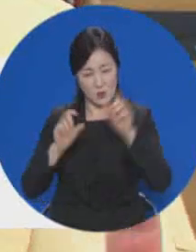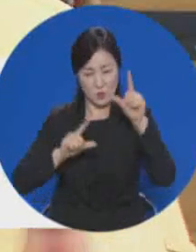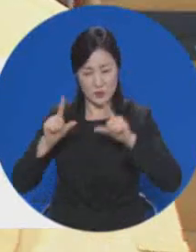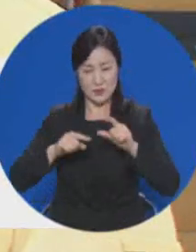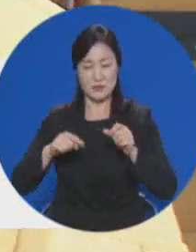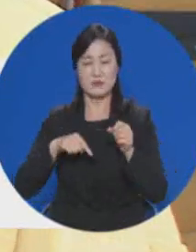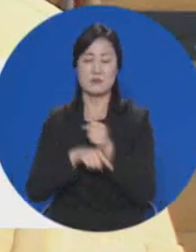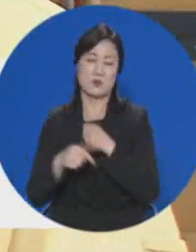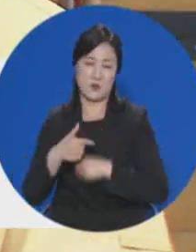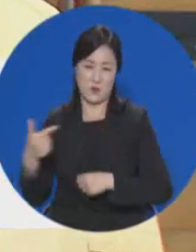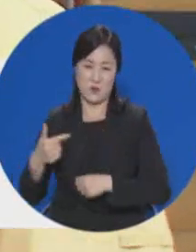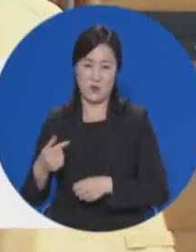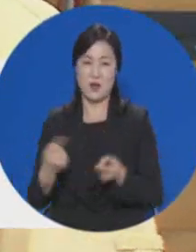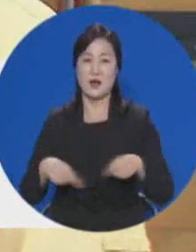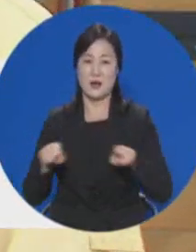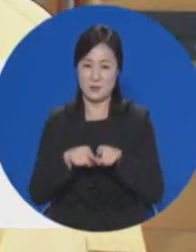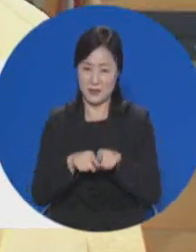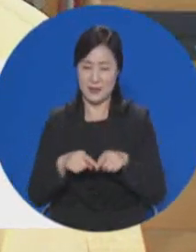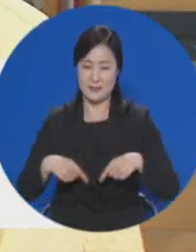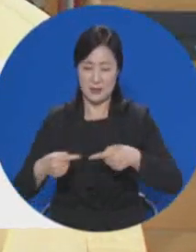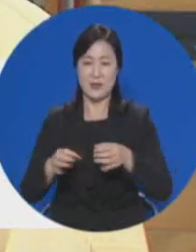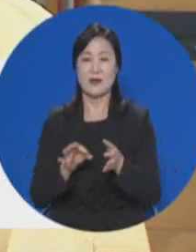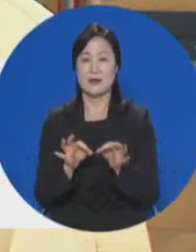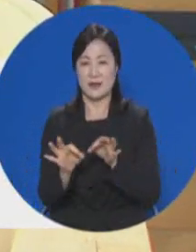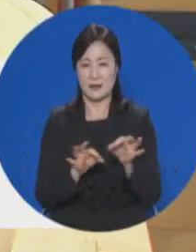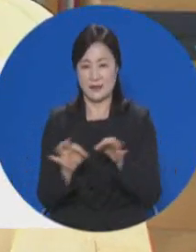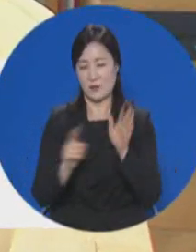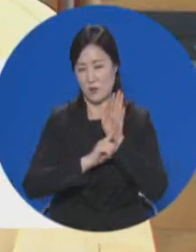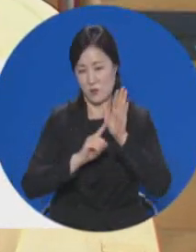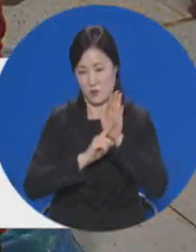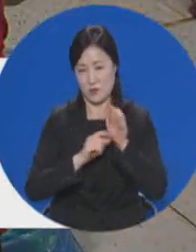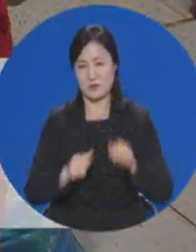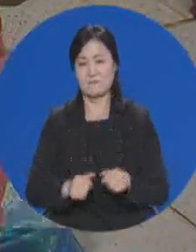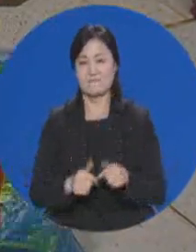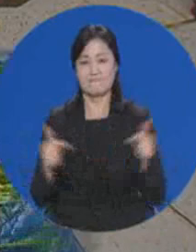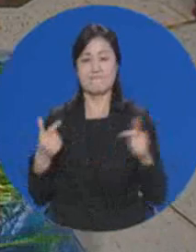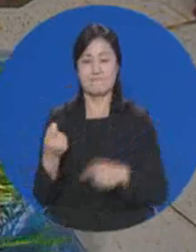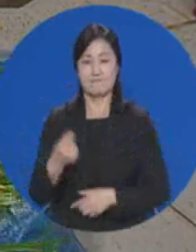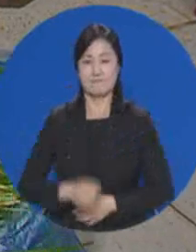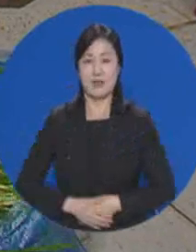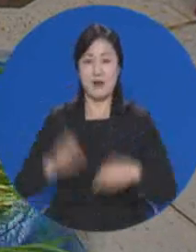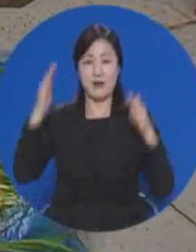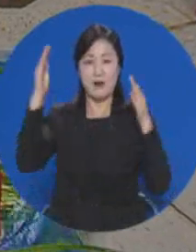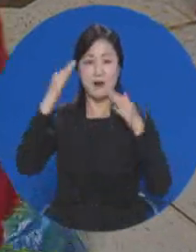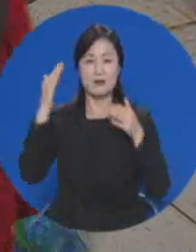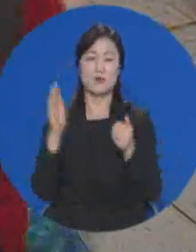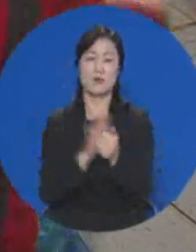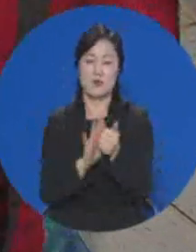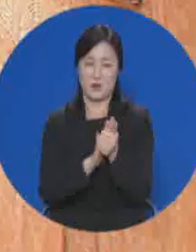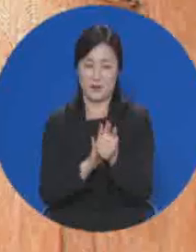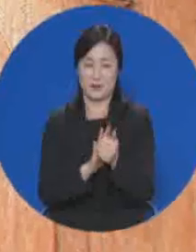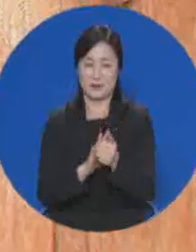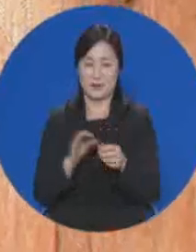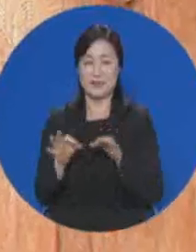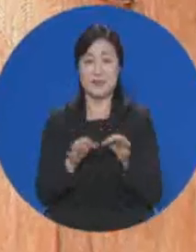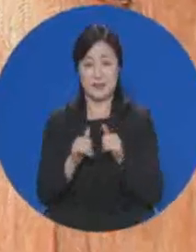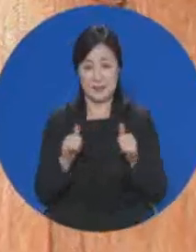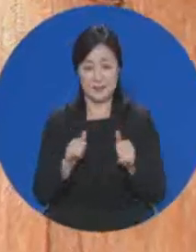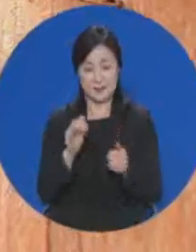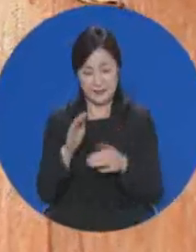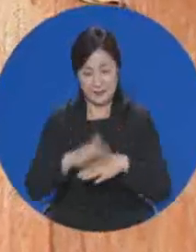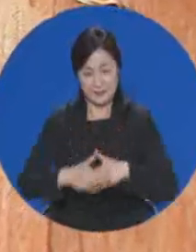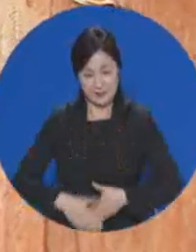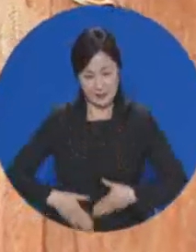순천의 어깨동무 가게가 많이 알려지리라 이렇게 생각을 합니다. 학생들을 향해 내민 소상공인들의 따뜻한